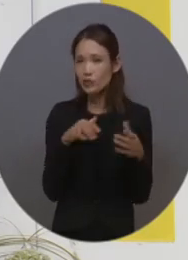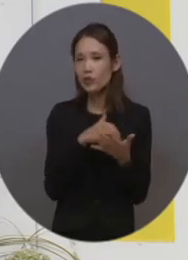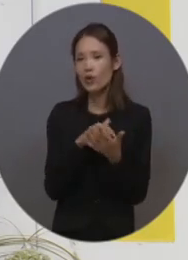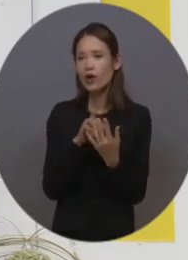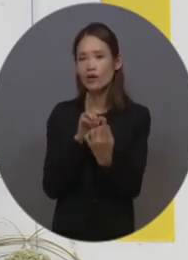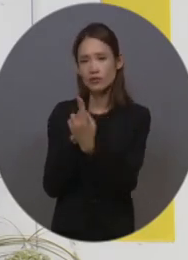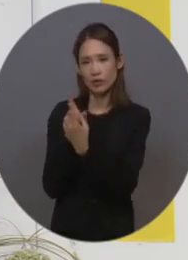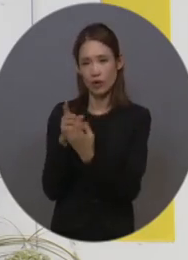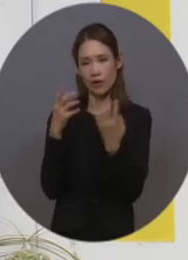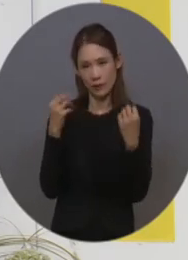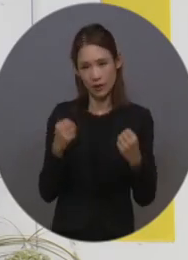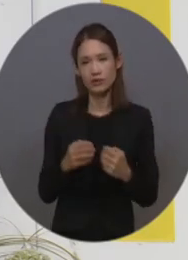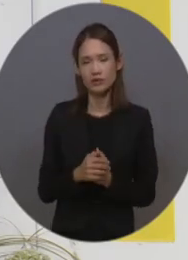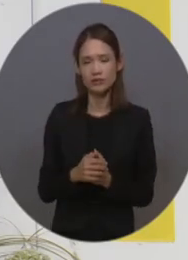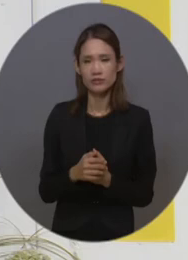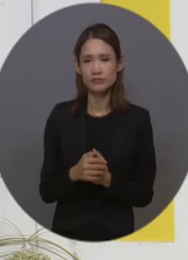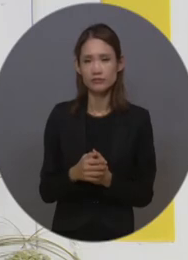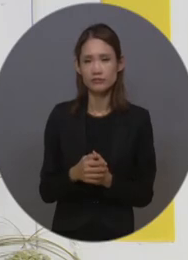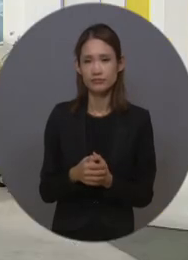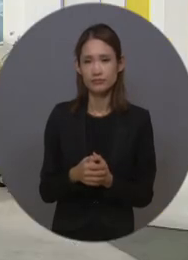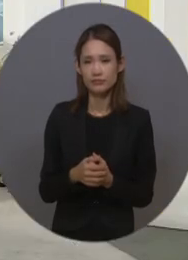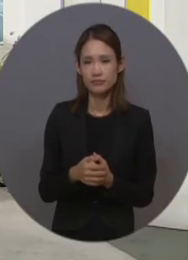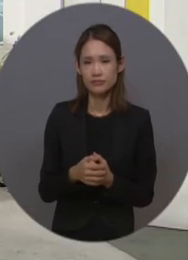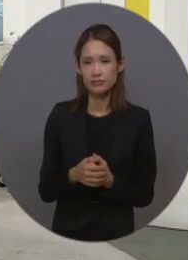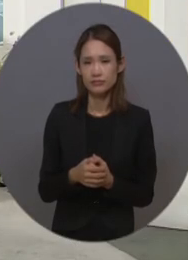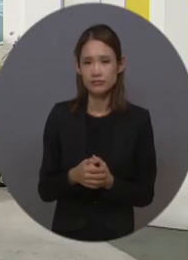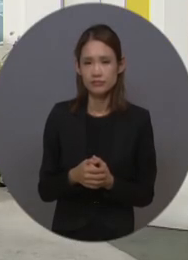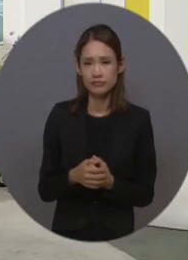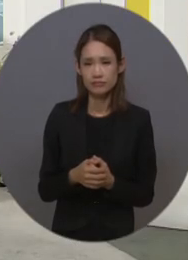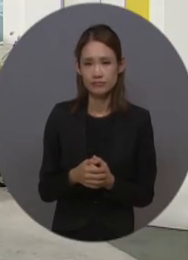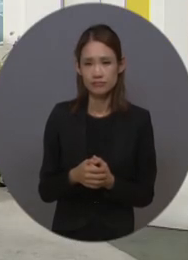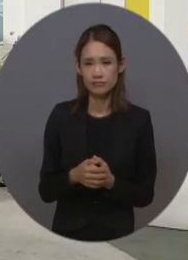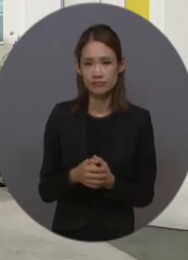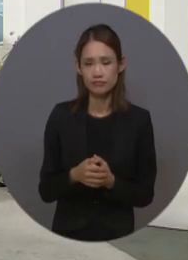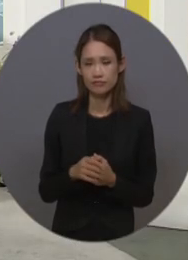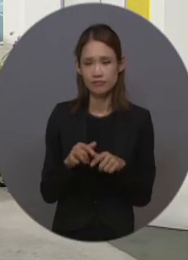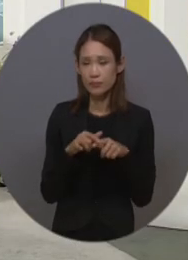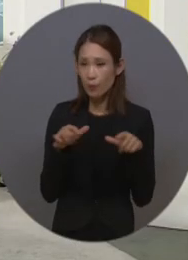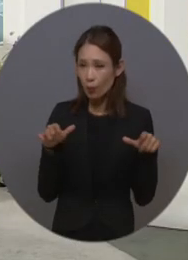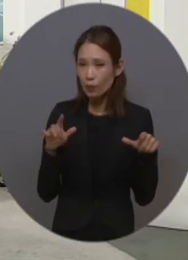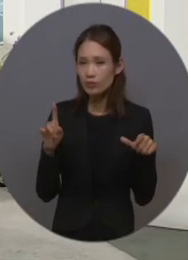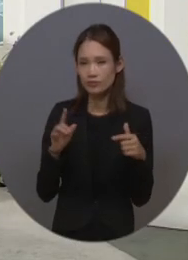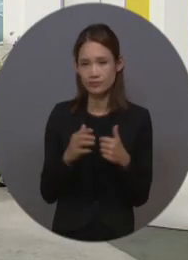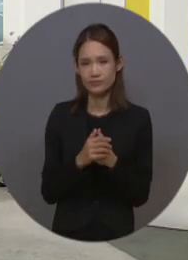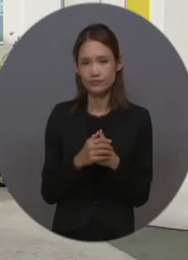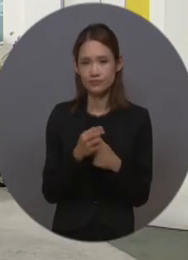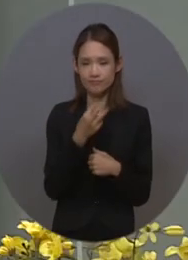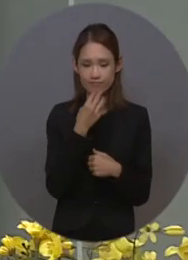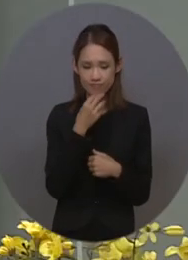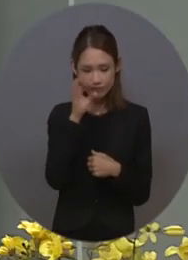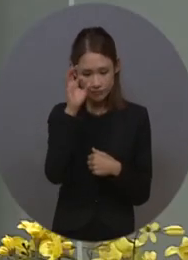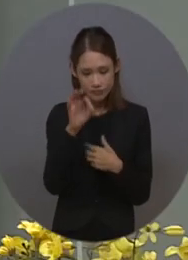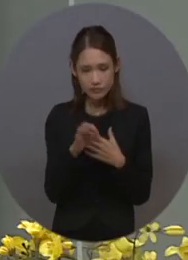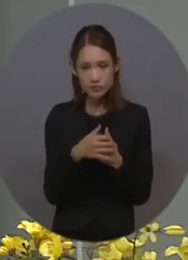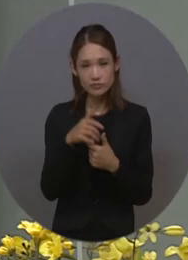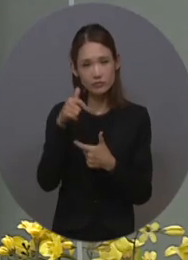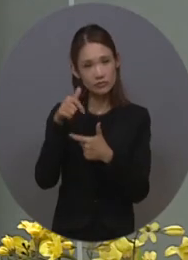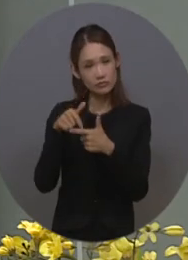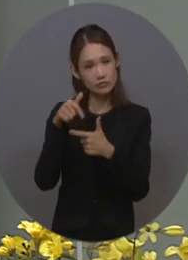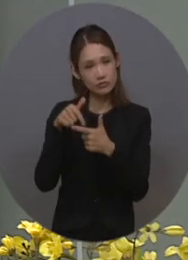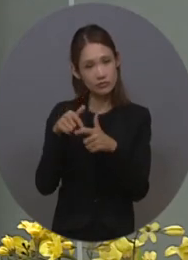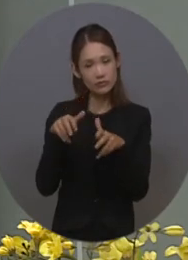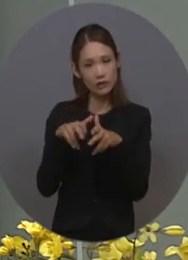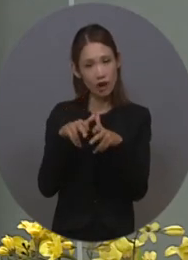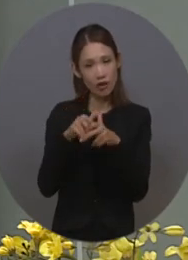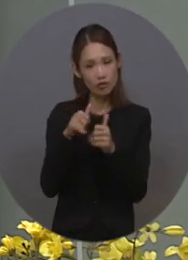만나고 있습니다. 네. 네. 그러다 보니까 아무래도 또 이게 보통 그런 게 있더라. 서울에도 보면 강남 같은 경우는